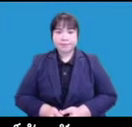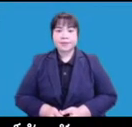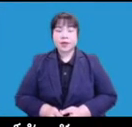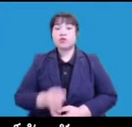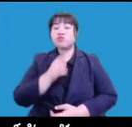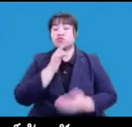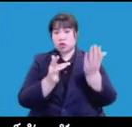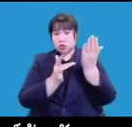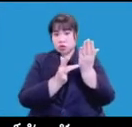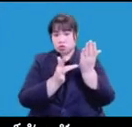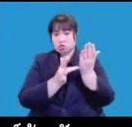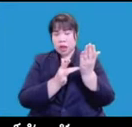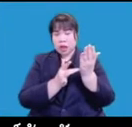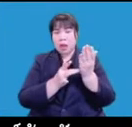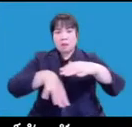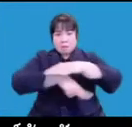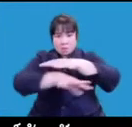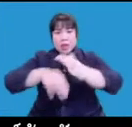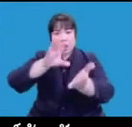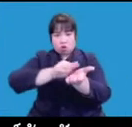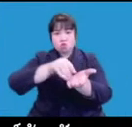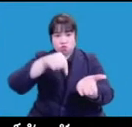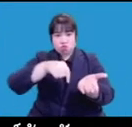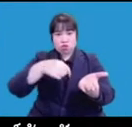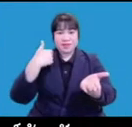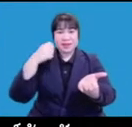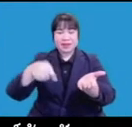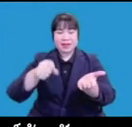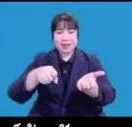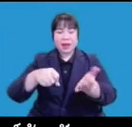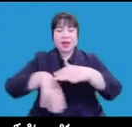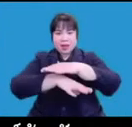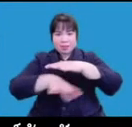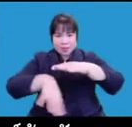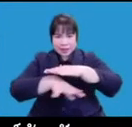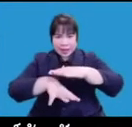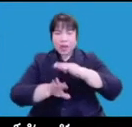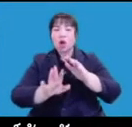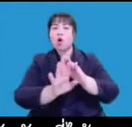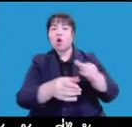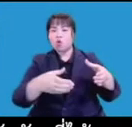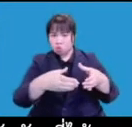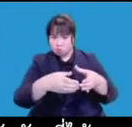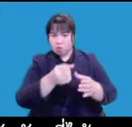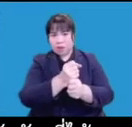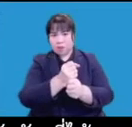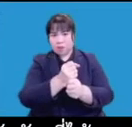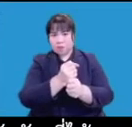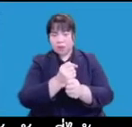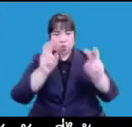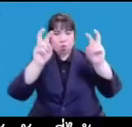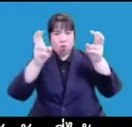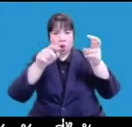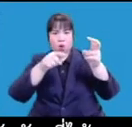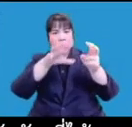คือถ้าพูดถึงเทคโนโลยีเนี่ยครับเราใช้ Big Data เข้ามาจับเรื่องนี้นะครับ Big Data เนี่ยมันมีสิ่งที่ว่า life cycle ของมันนะครับตั้งแต่การตั้งโจ